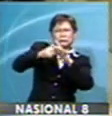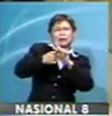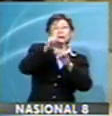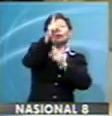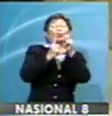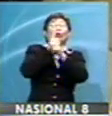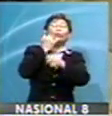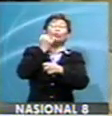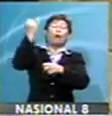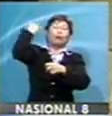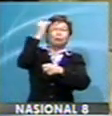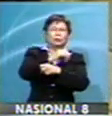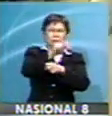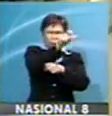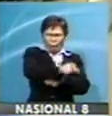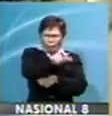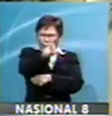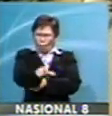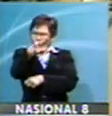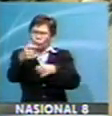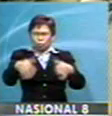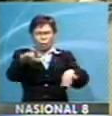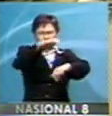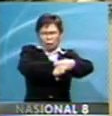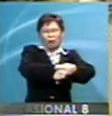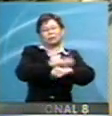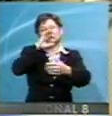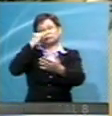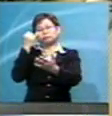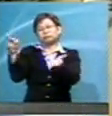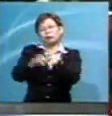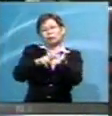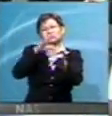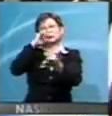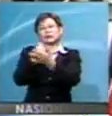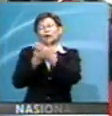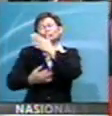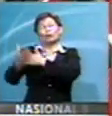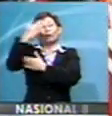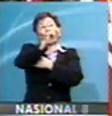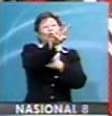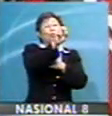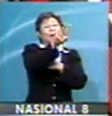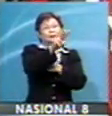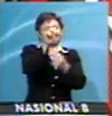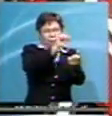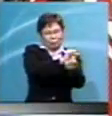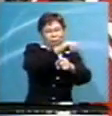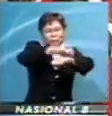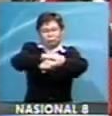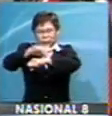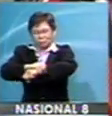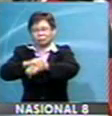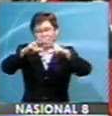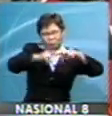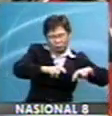setahun lalu dan beberapa suspek yang ditahan mempunyai rekod jenayah lampau 12 suspek yang diberkas dieman dan kes